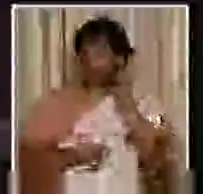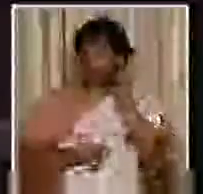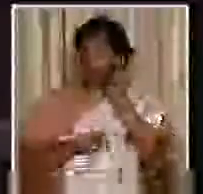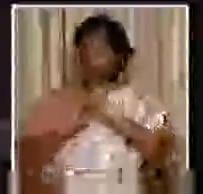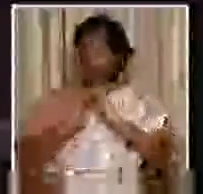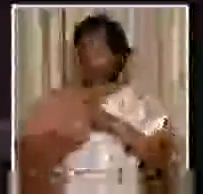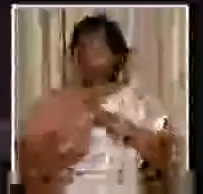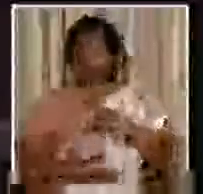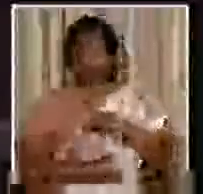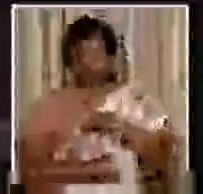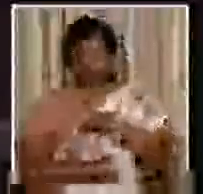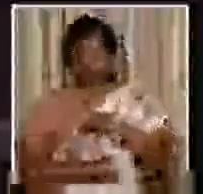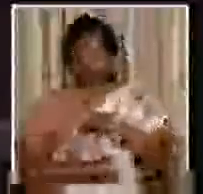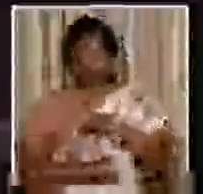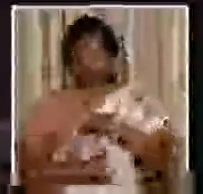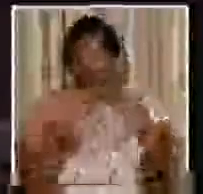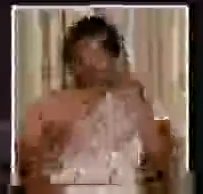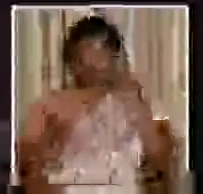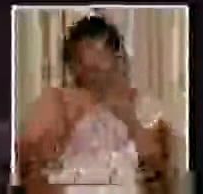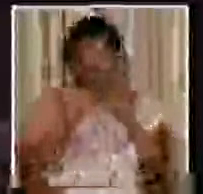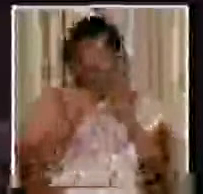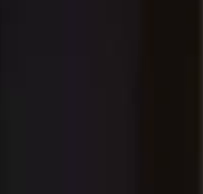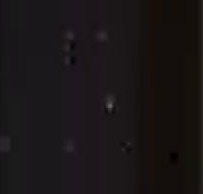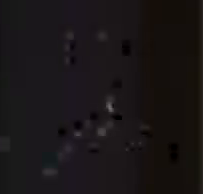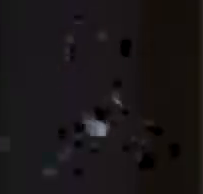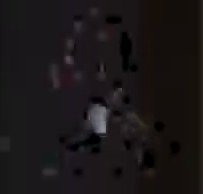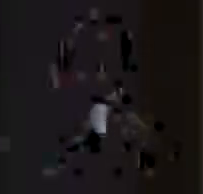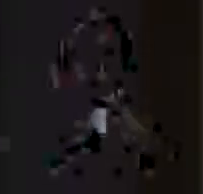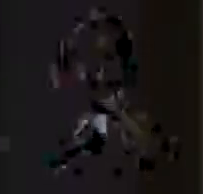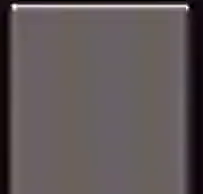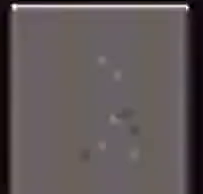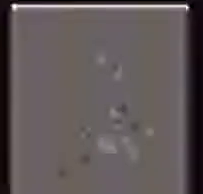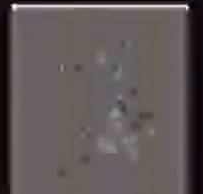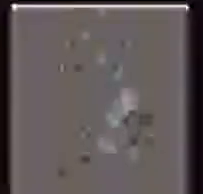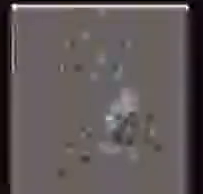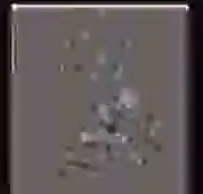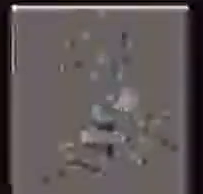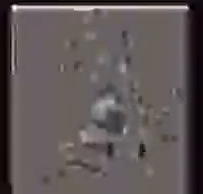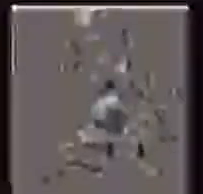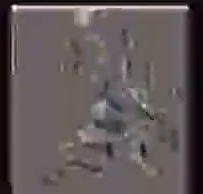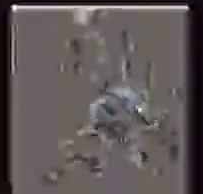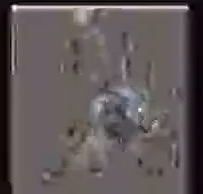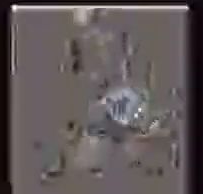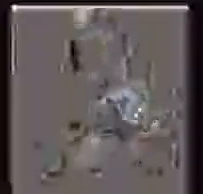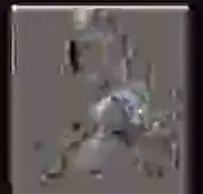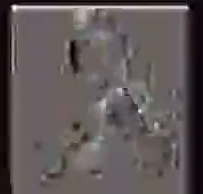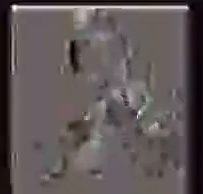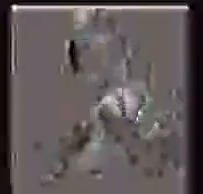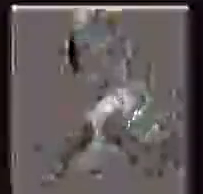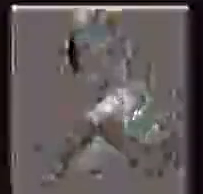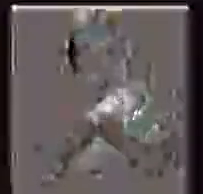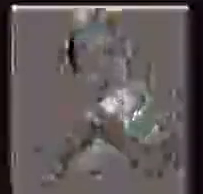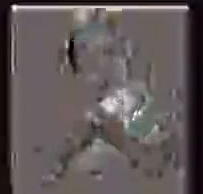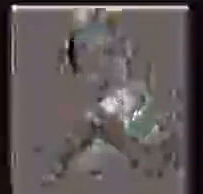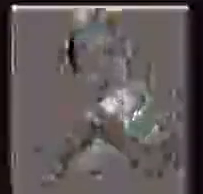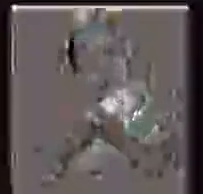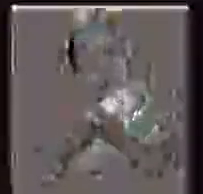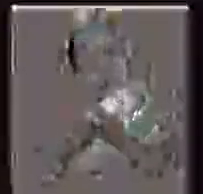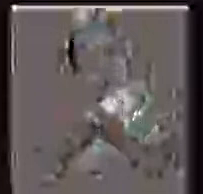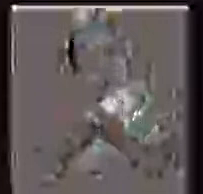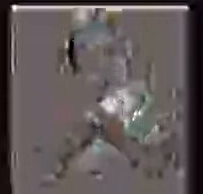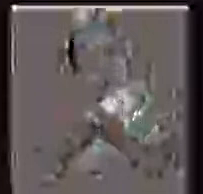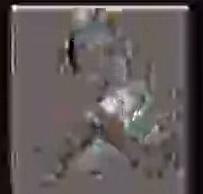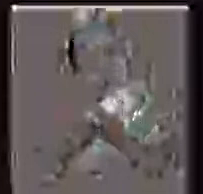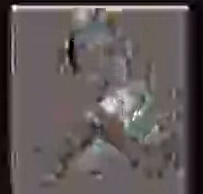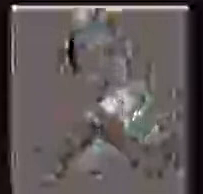සැකේ සංකාව වෙනුවෙන් යමක් අනාවරණය කරන්න හෘද සාක්ෂියට එකඟව ඕනනම් ඊයේ හොඳ අවස්ථාවක්